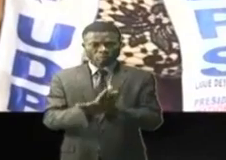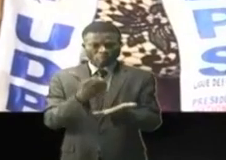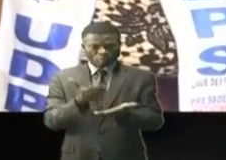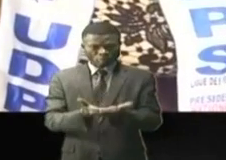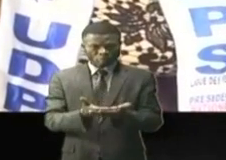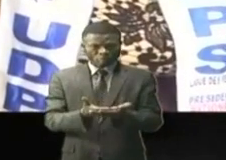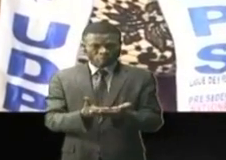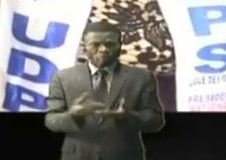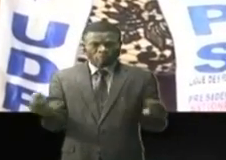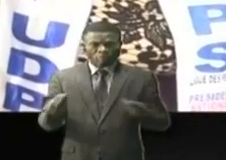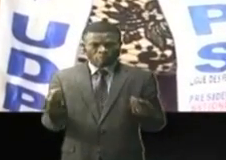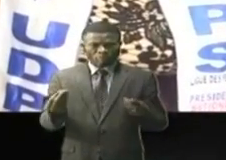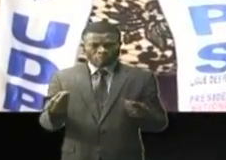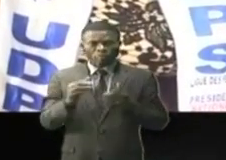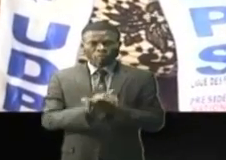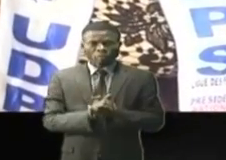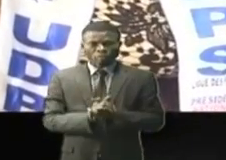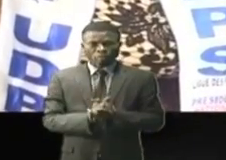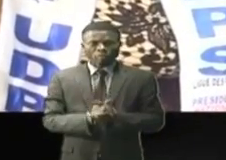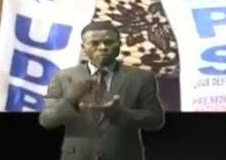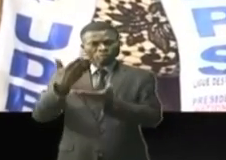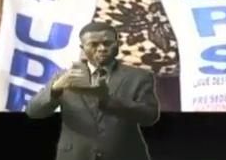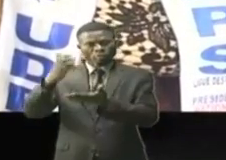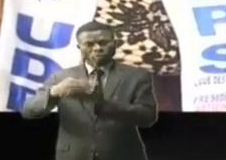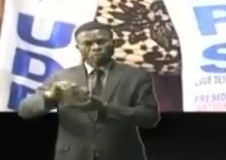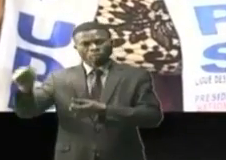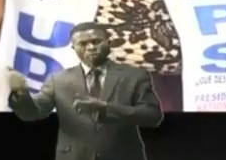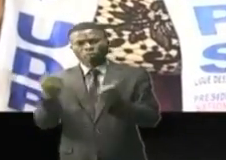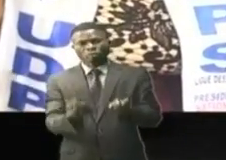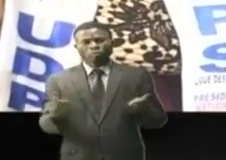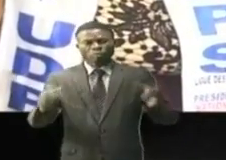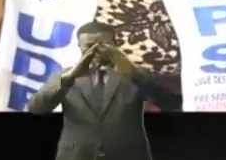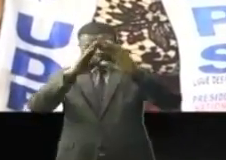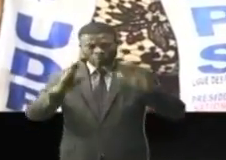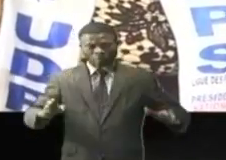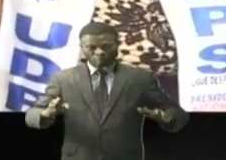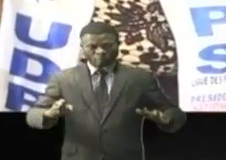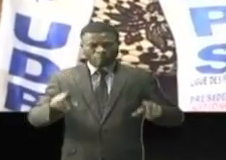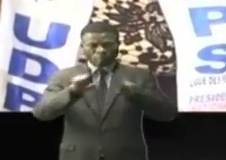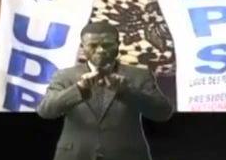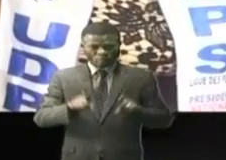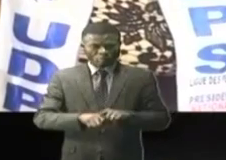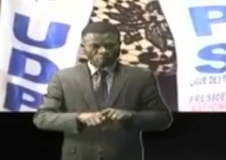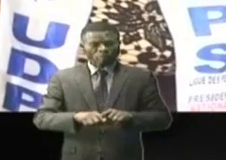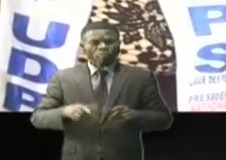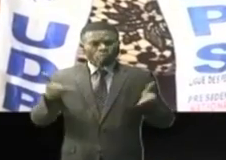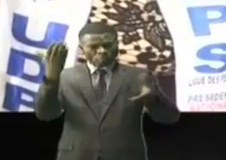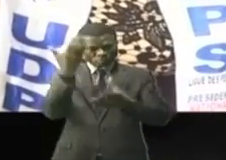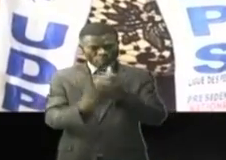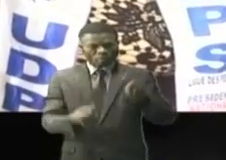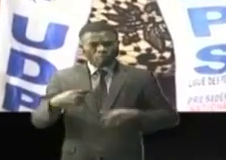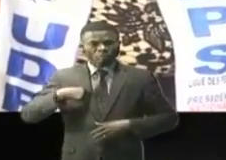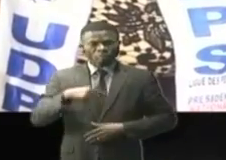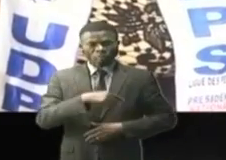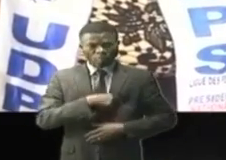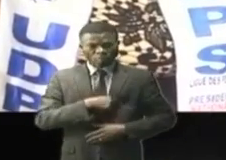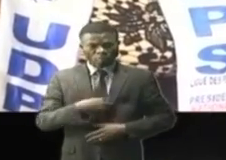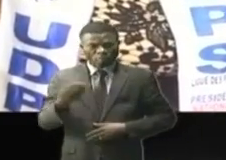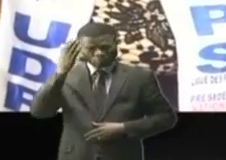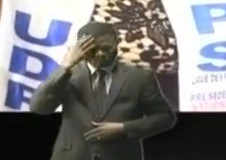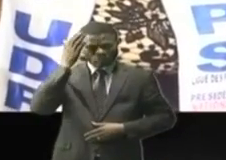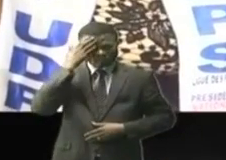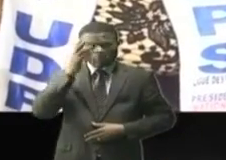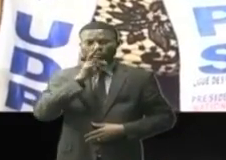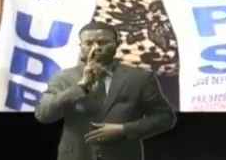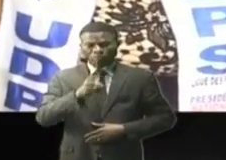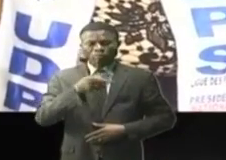afin qu'ils aillent aussi partager aux enfants, même à ceux qui n'étaient pas venus avec nous, pour qu'ils sachent au moins